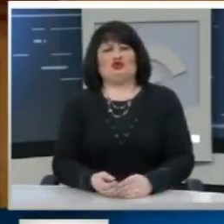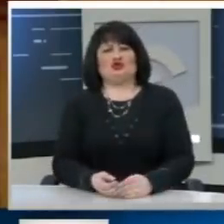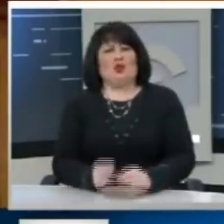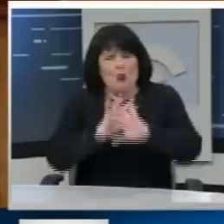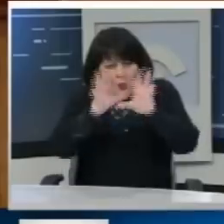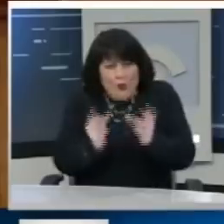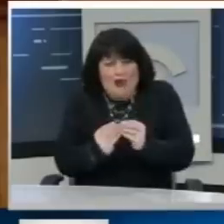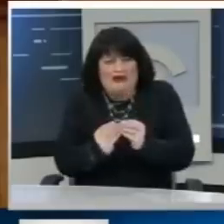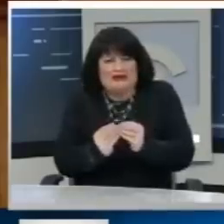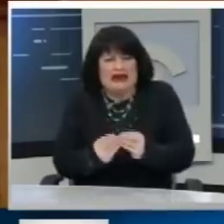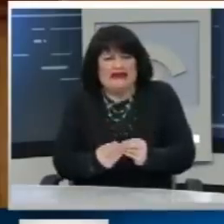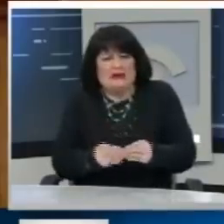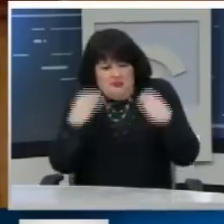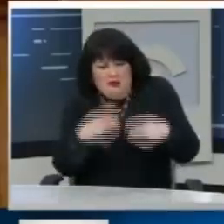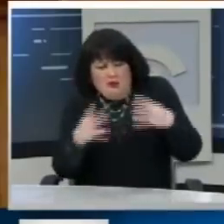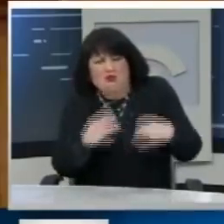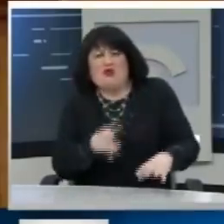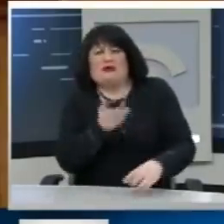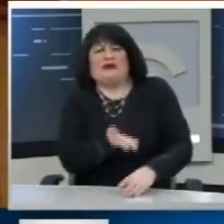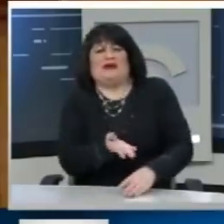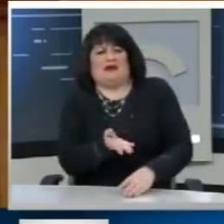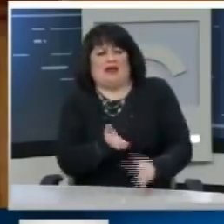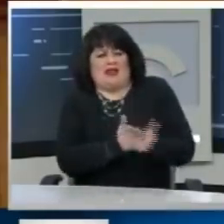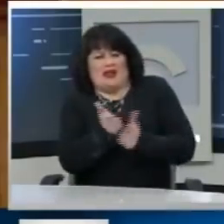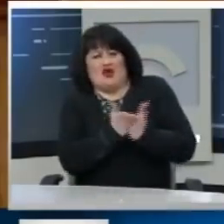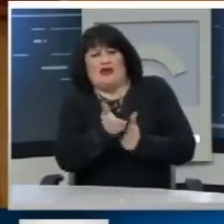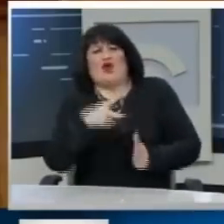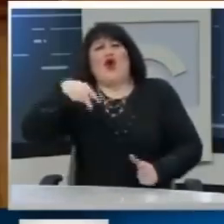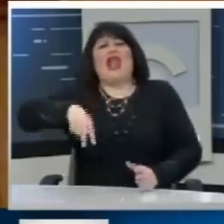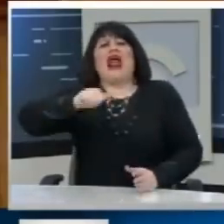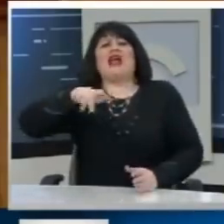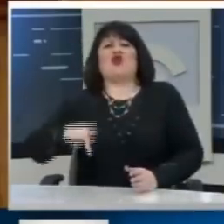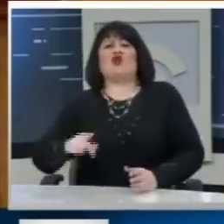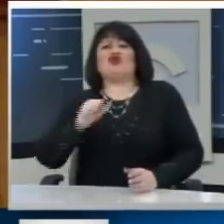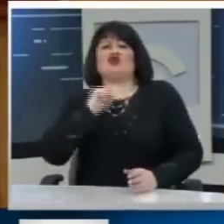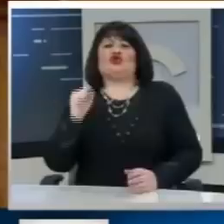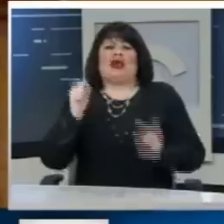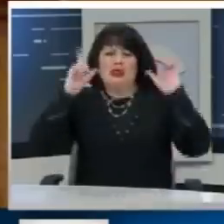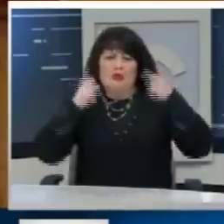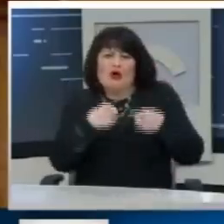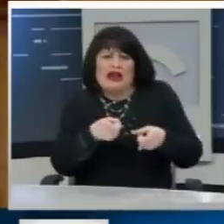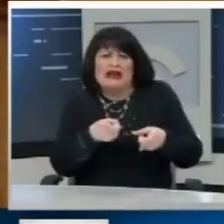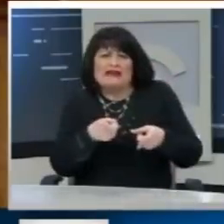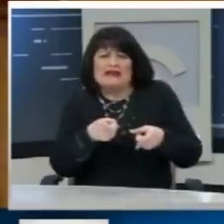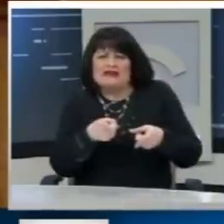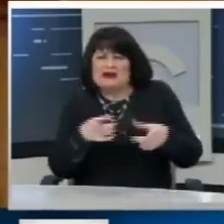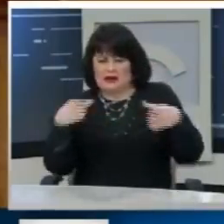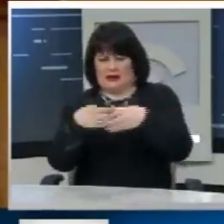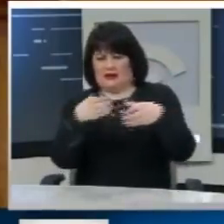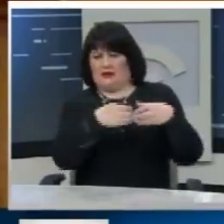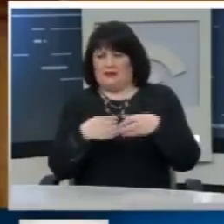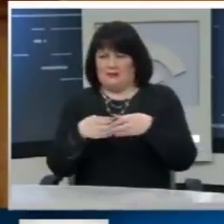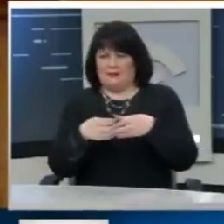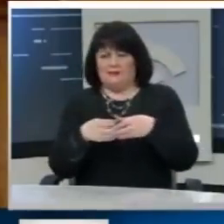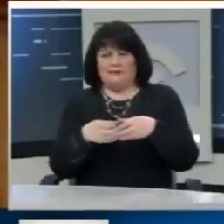αυτό τα εσχρά δικαιώνονται στο φασισμό, ποιοι ήταν? Το Λαϊκό Κόμμα, οι Σοσιαλδημοκράτες, ένα μέρος της ΓΚΟΕ, όχι όλοι, για